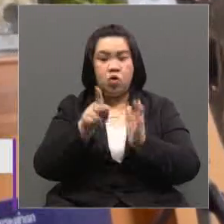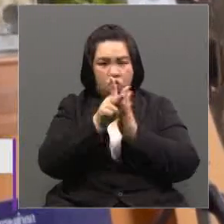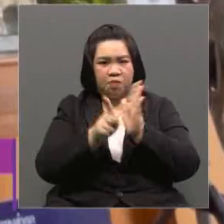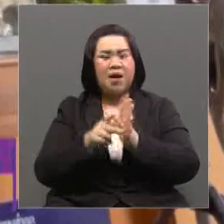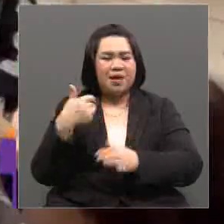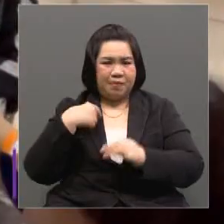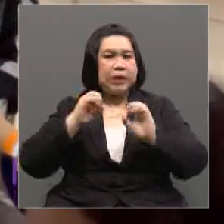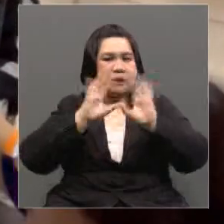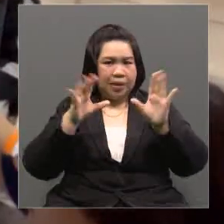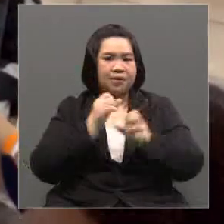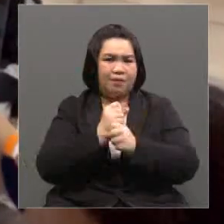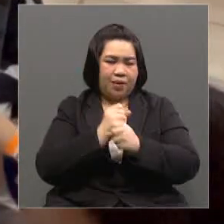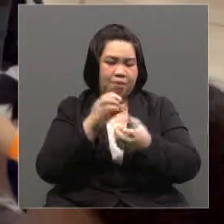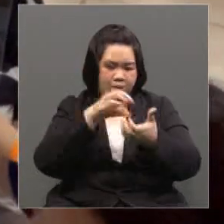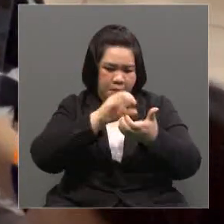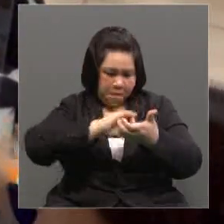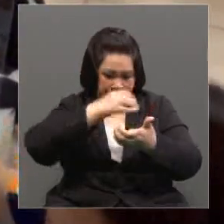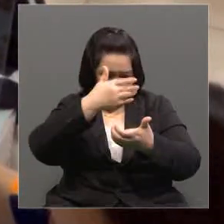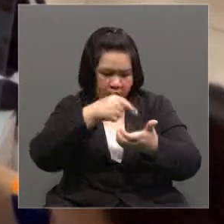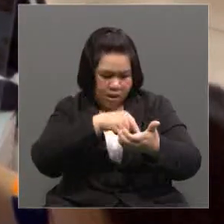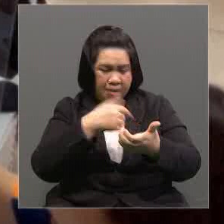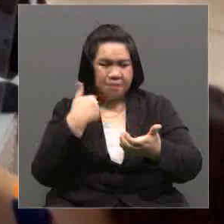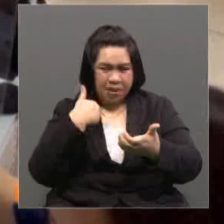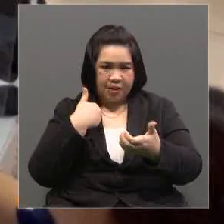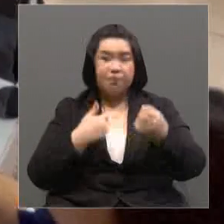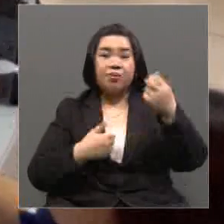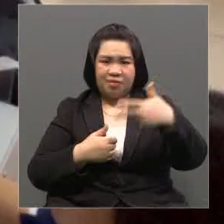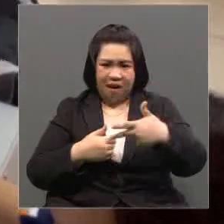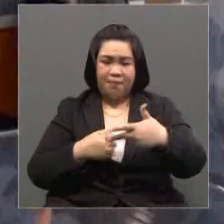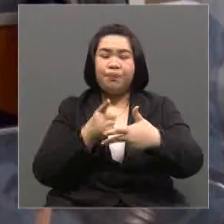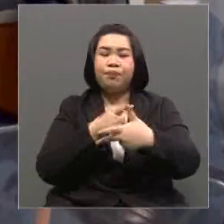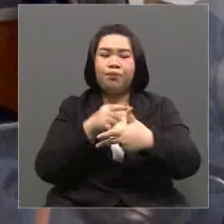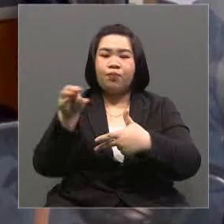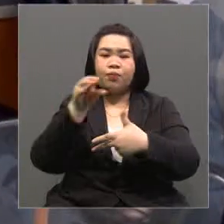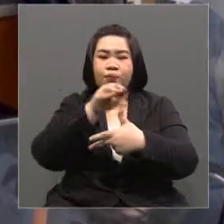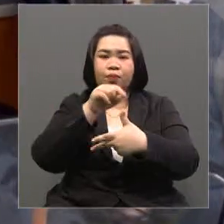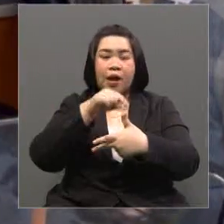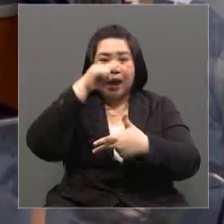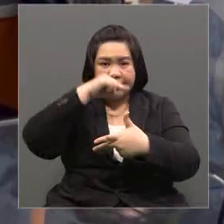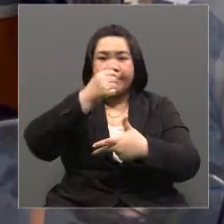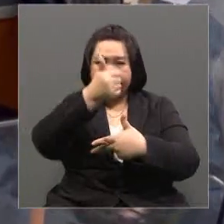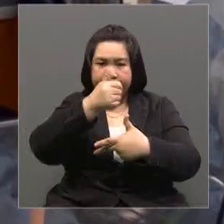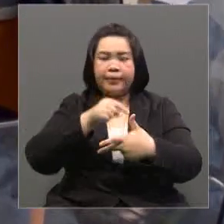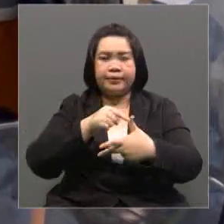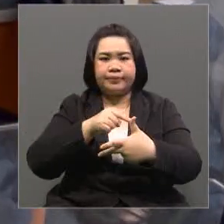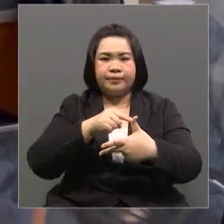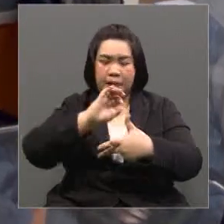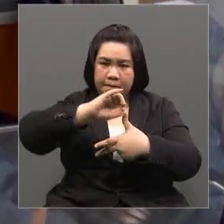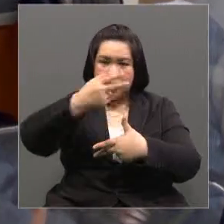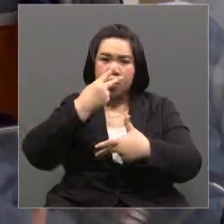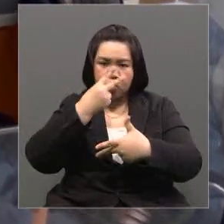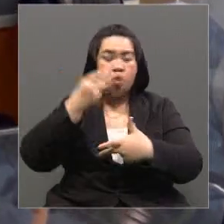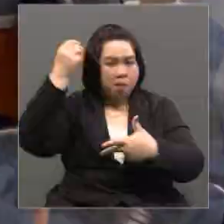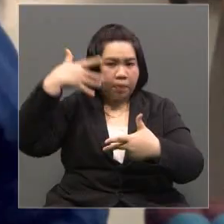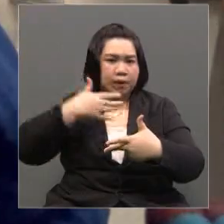ว่าด้วยการปฏิบัติราชการทางอิเล็กทรอนิกส์ได้ใน 3แอพพลิเคชันด้วยกันก็มีแอปพลิเคชั่นไทยดีนะคะเพื่อแสดงบัตรประจำตัว